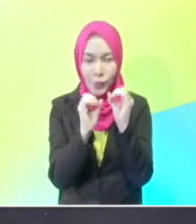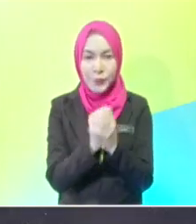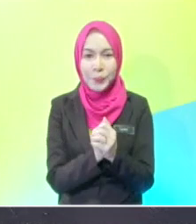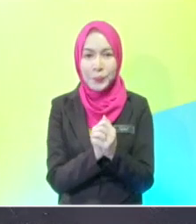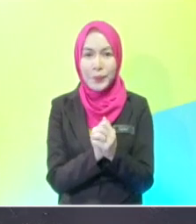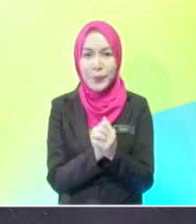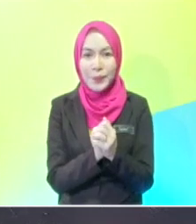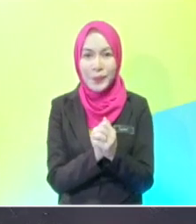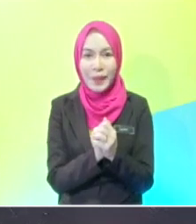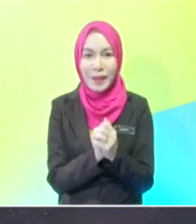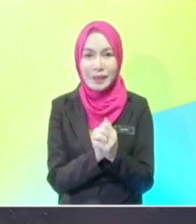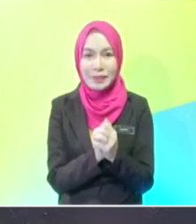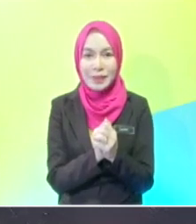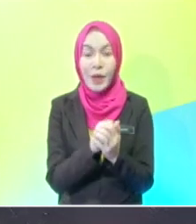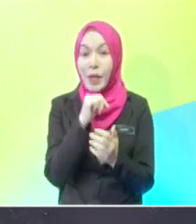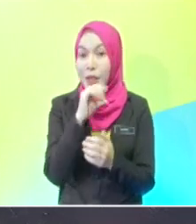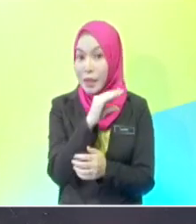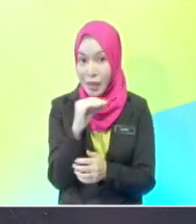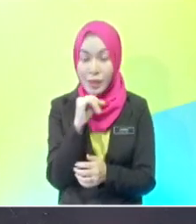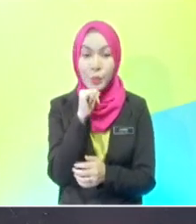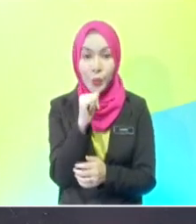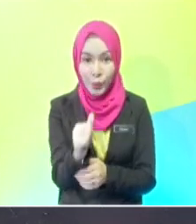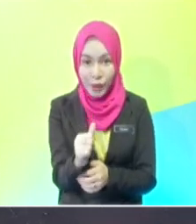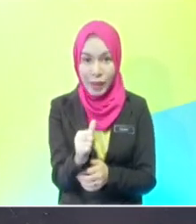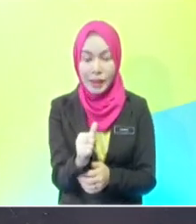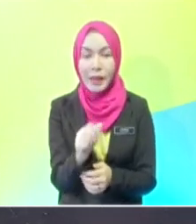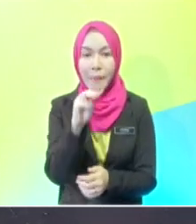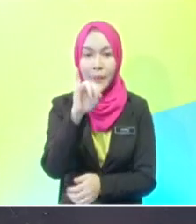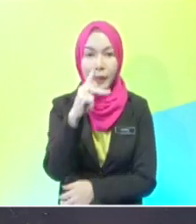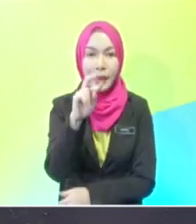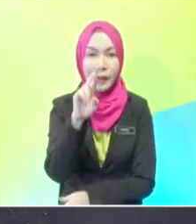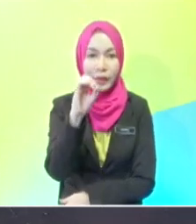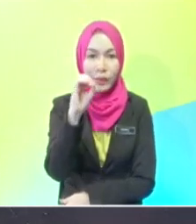organisme terubah sesuai genetik atau genetika